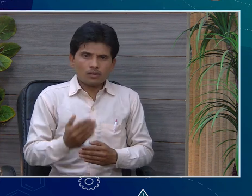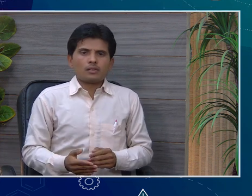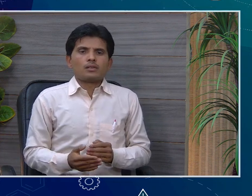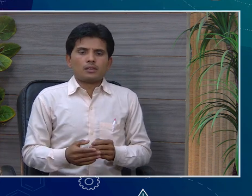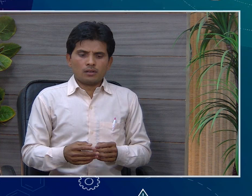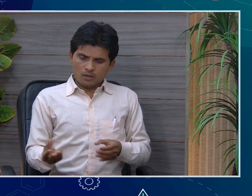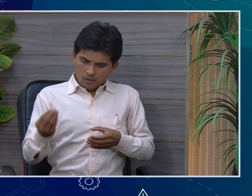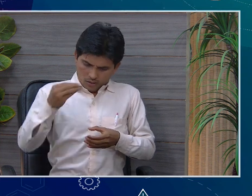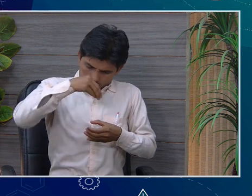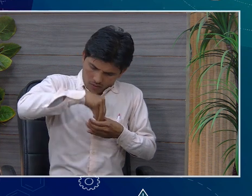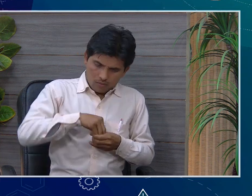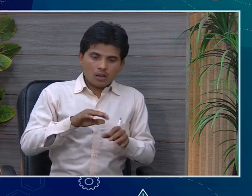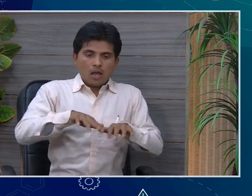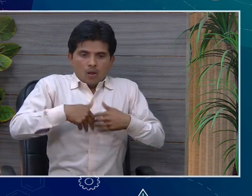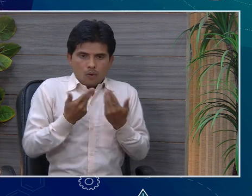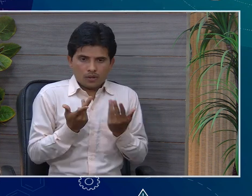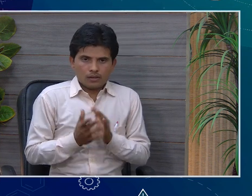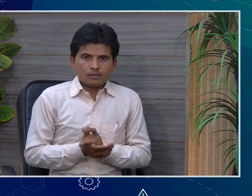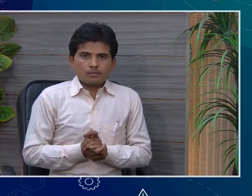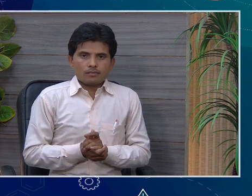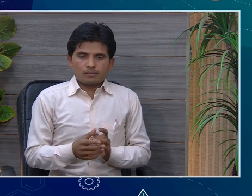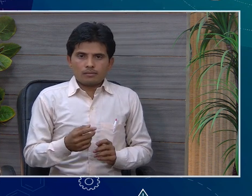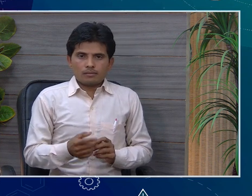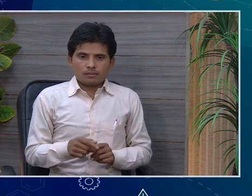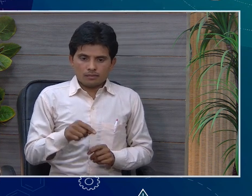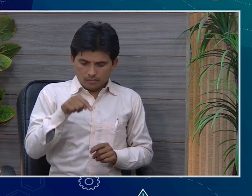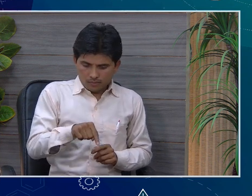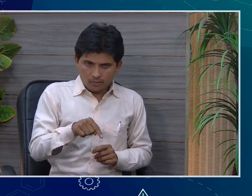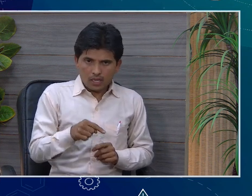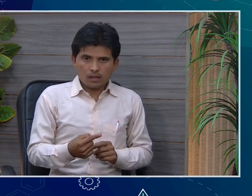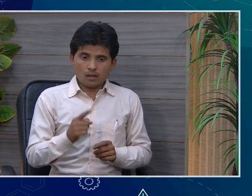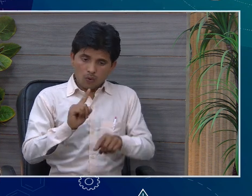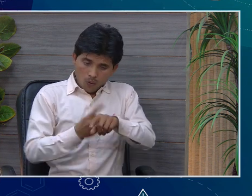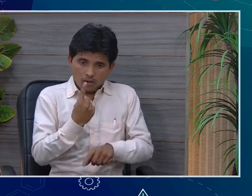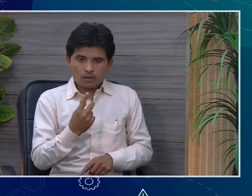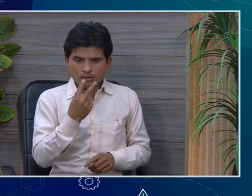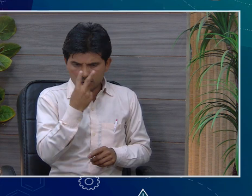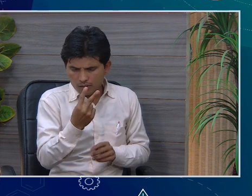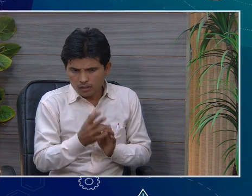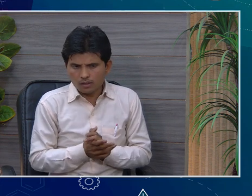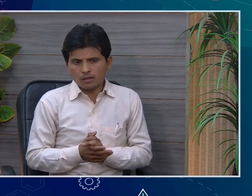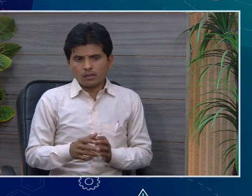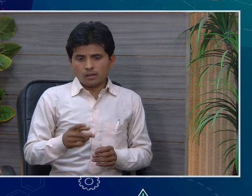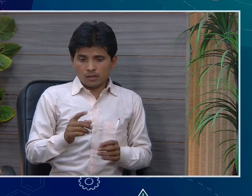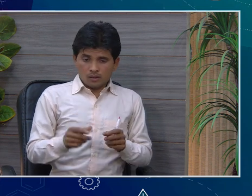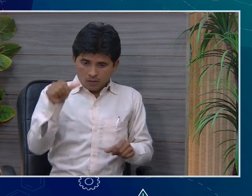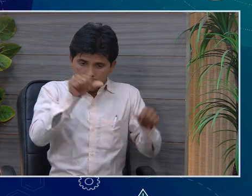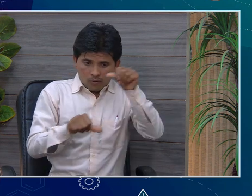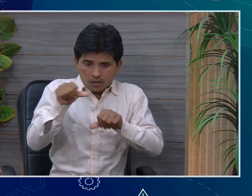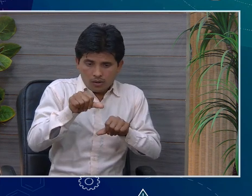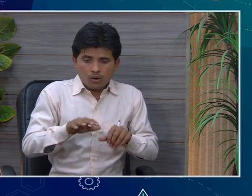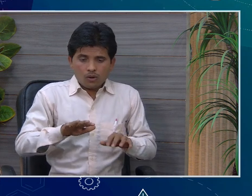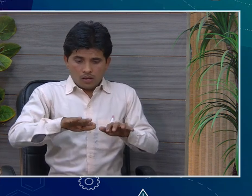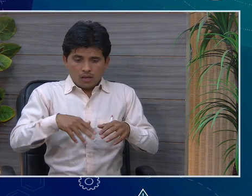कैसे हम इंवोल्व किया जा सकता है तो मैं देखता हूं कि सबसे पहला जो हमारा यह कंडीशन है वह यह है कि विज्ञान को